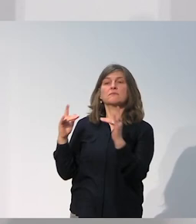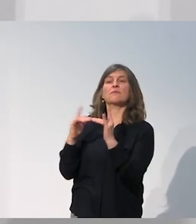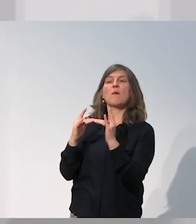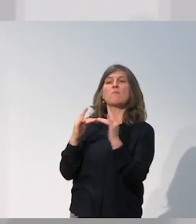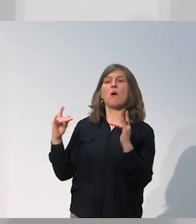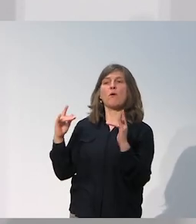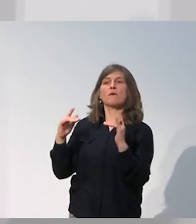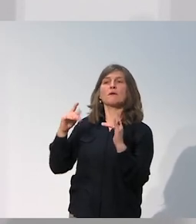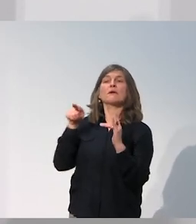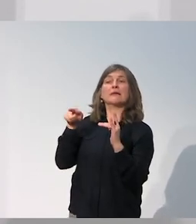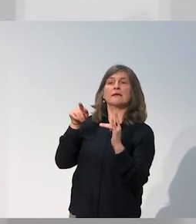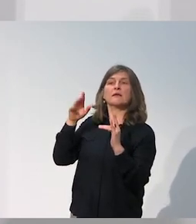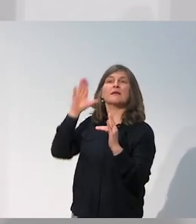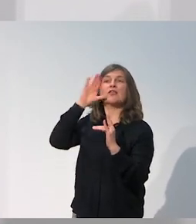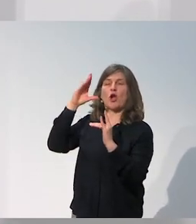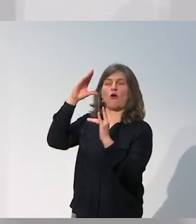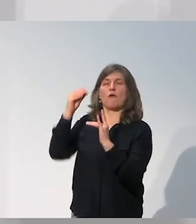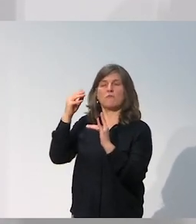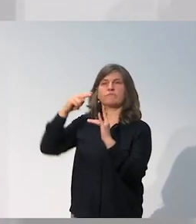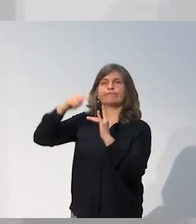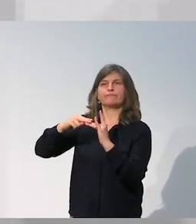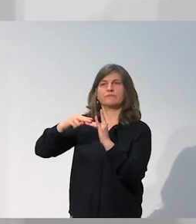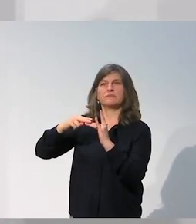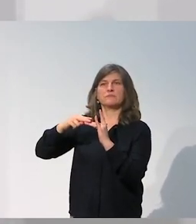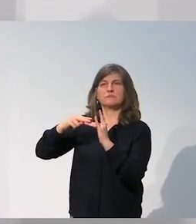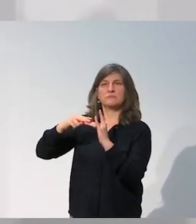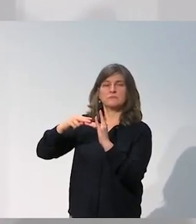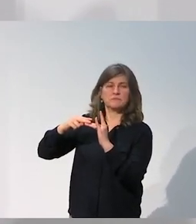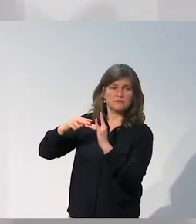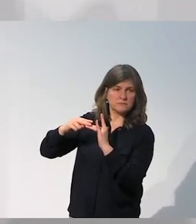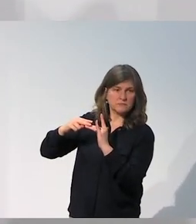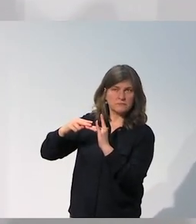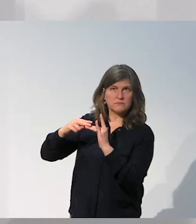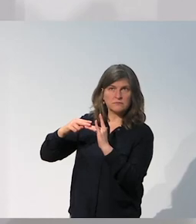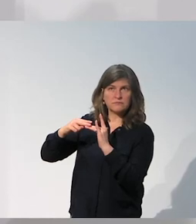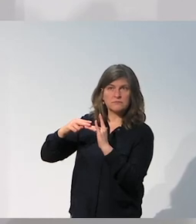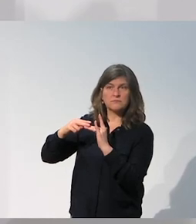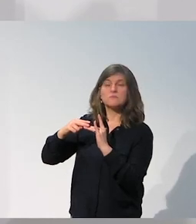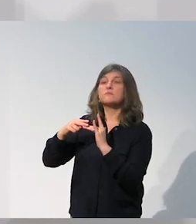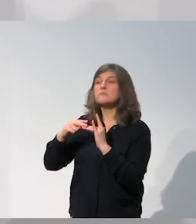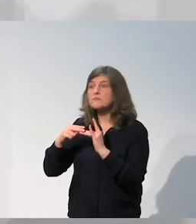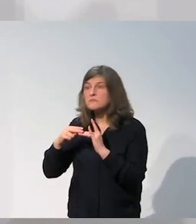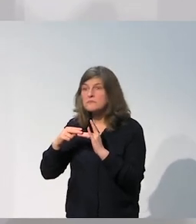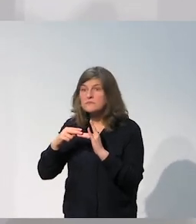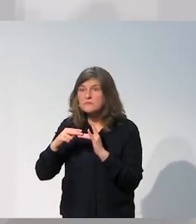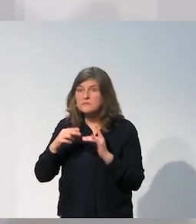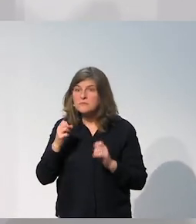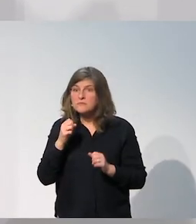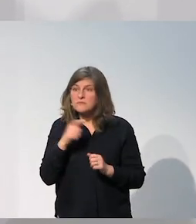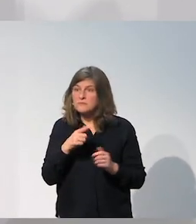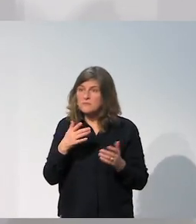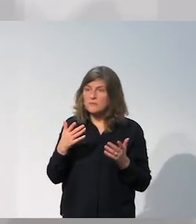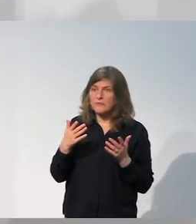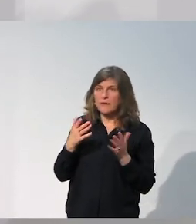Je ne sais pas si cette femme vissée va s'arracher, dévisser, se